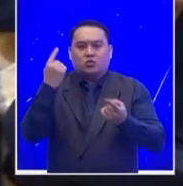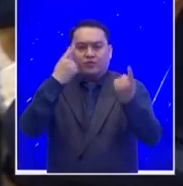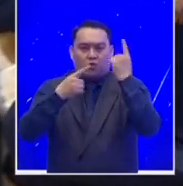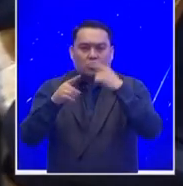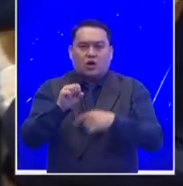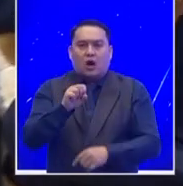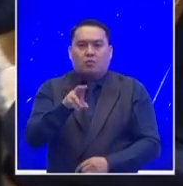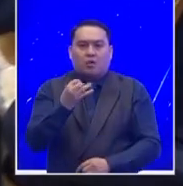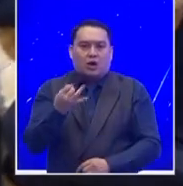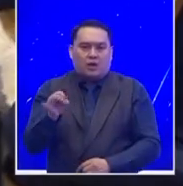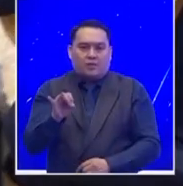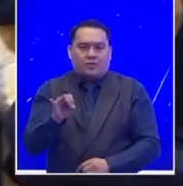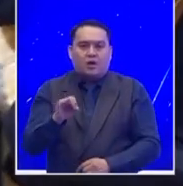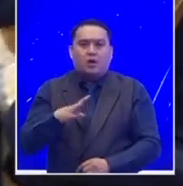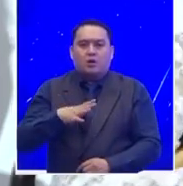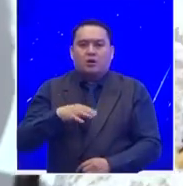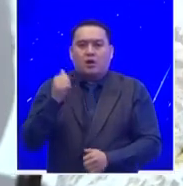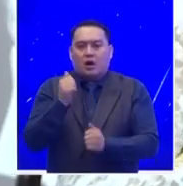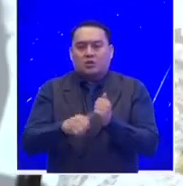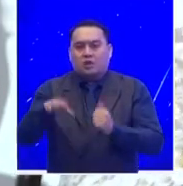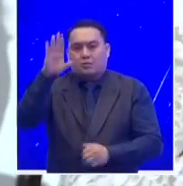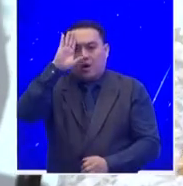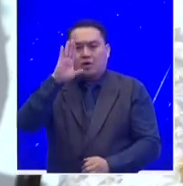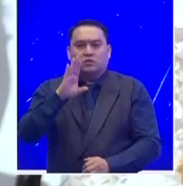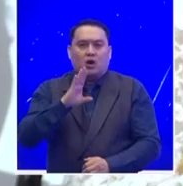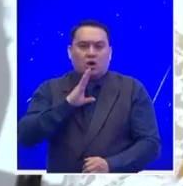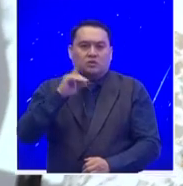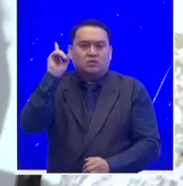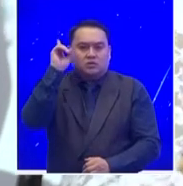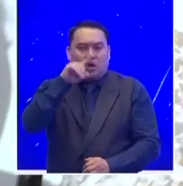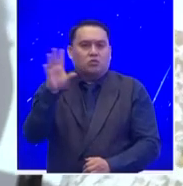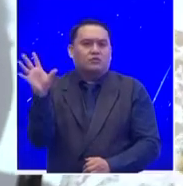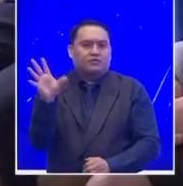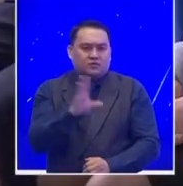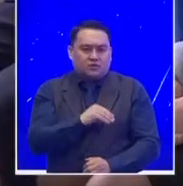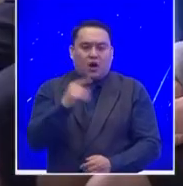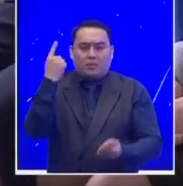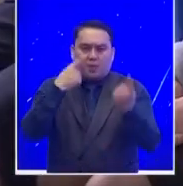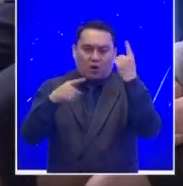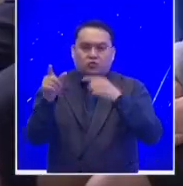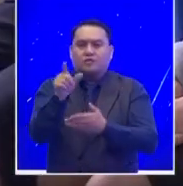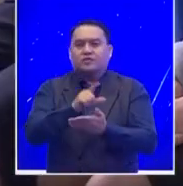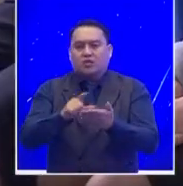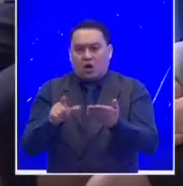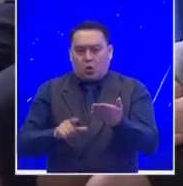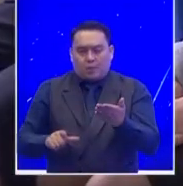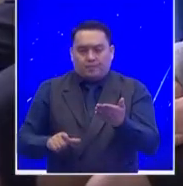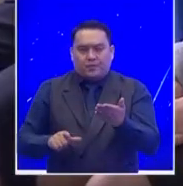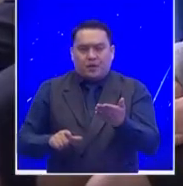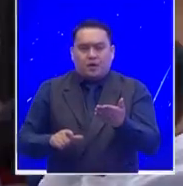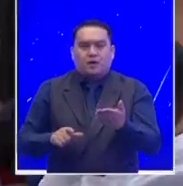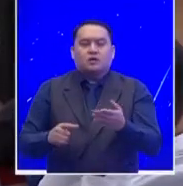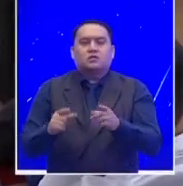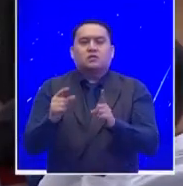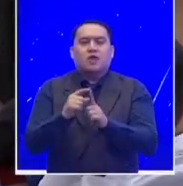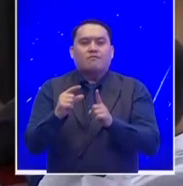Абая Кунанбаева. Почти каждый из мальчиков и девочек в этой школе знает наизусть несколько произведений поэта. Как говорят они, слова